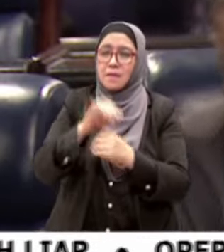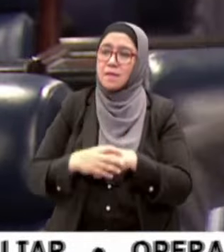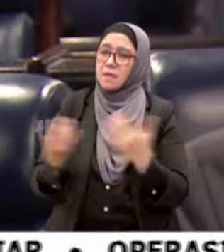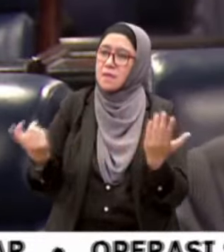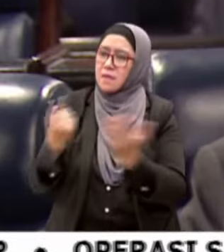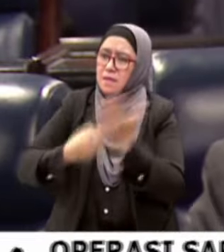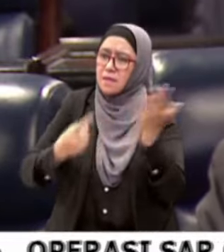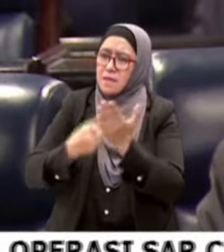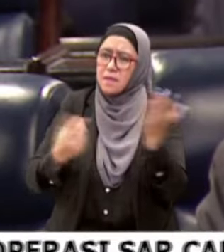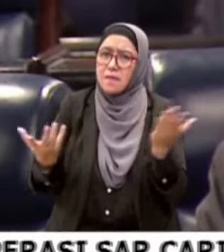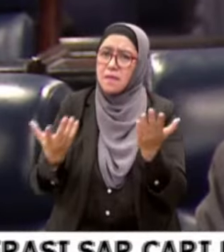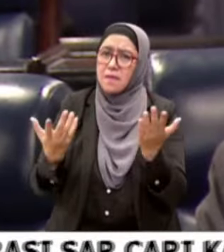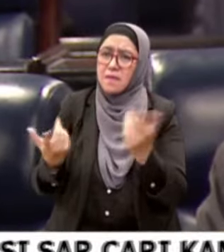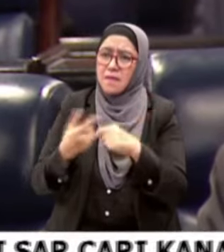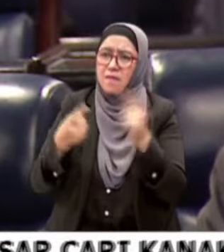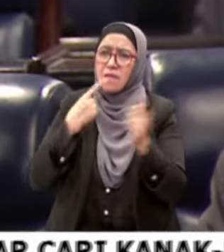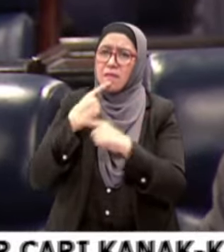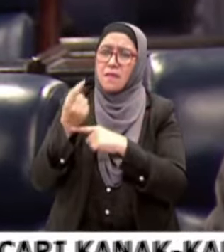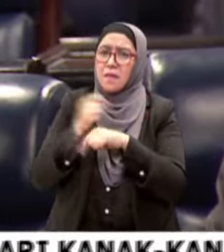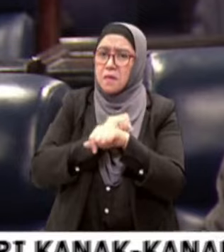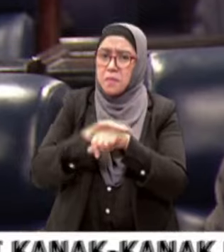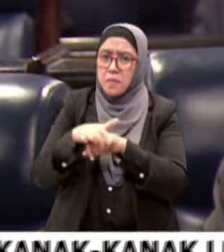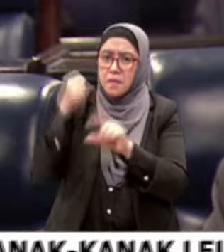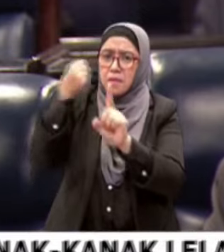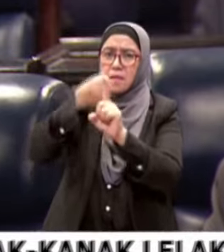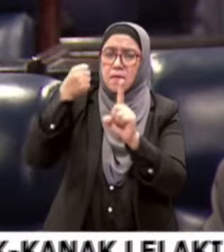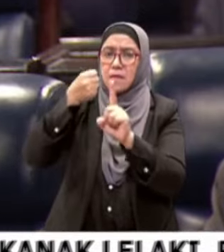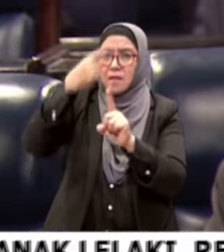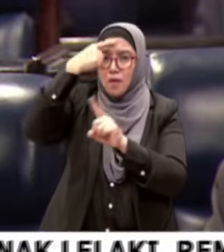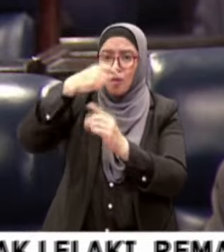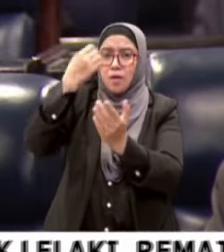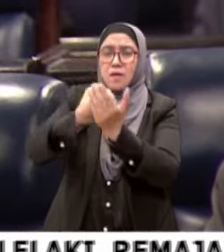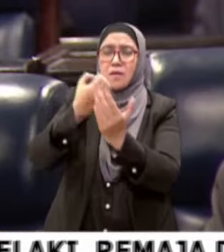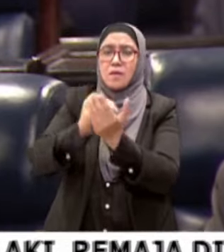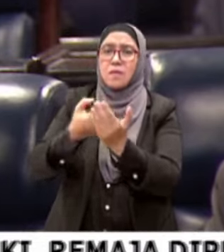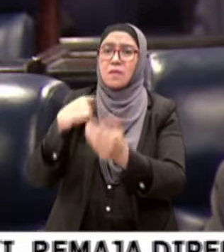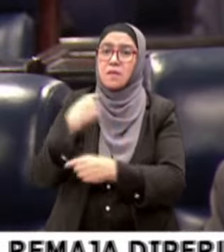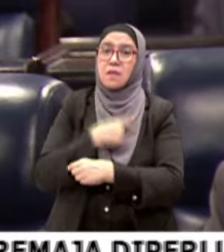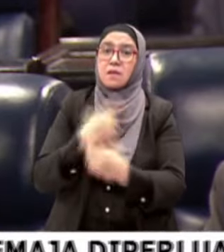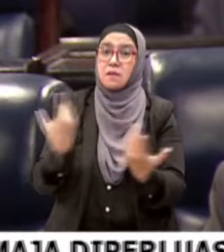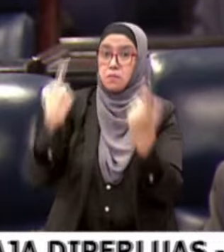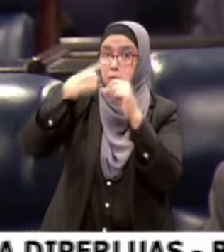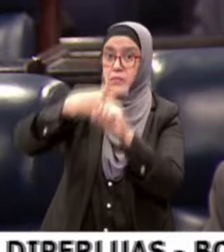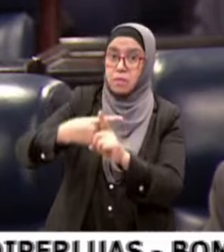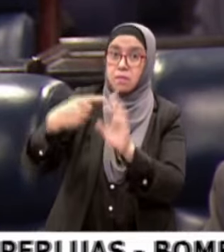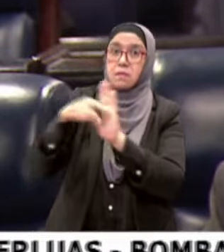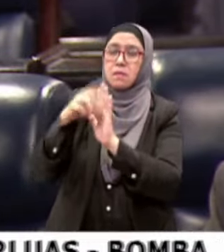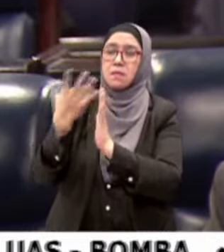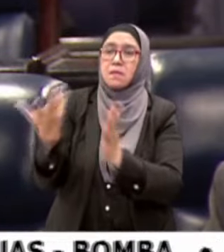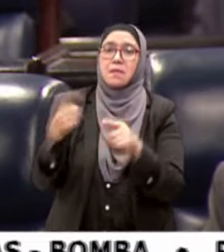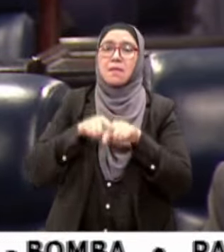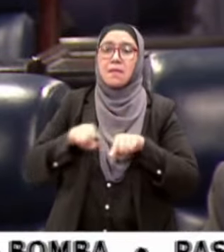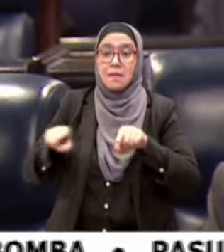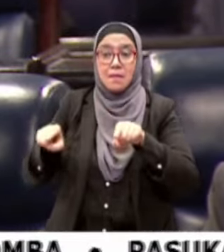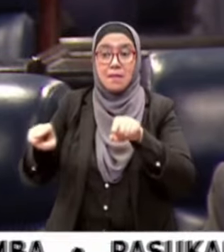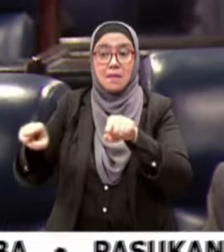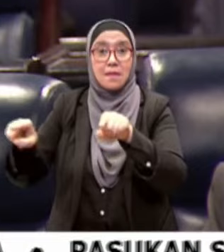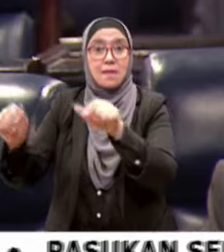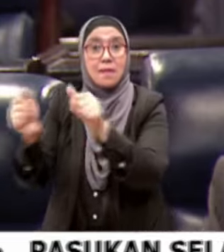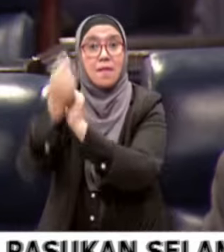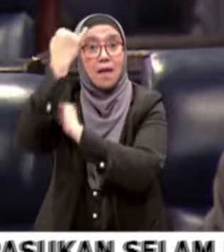berkesan terhadap ekonomi kita berkesan positif terhadap ekonomi kita selaras dengan ide